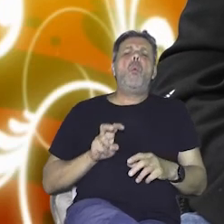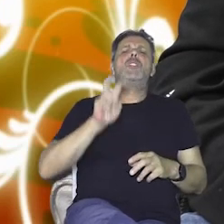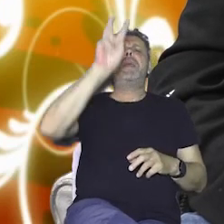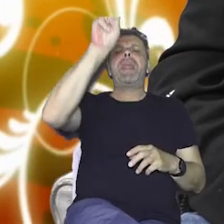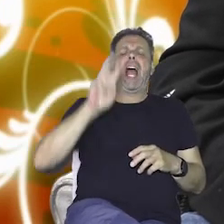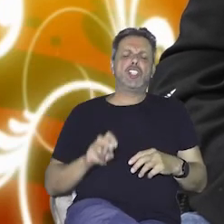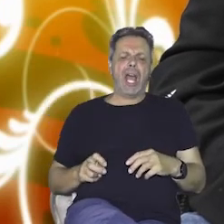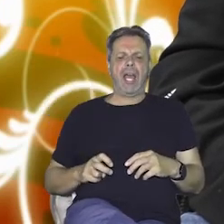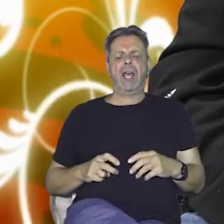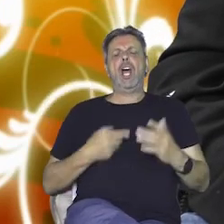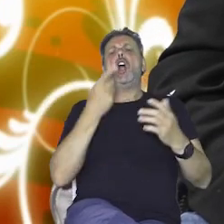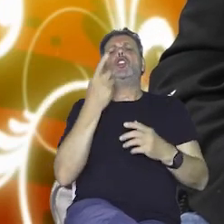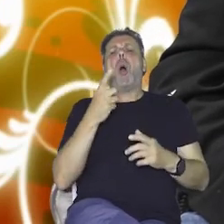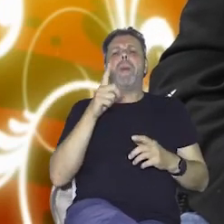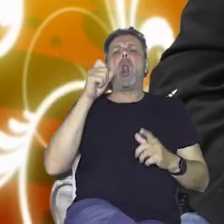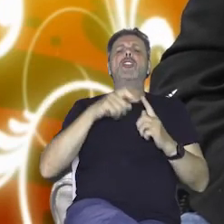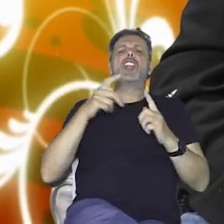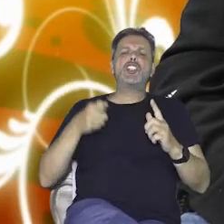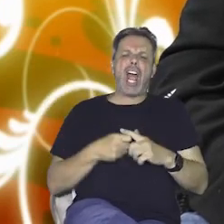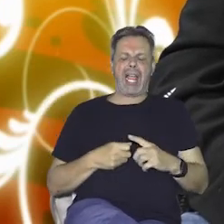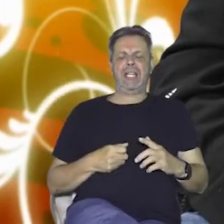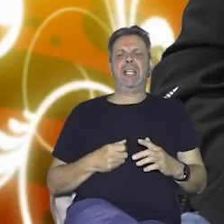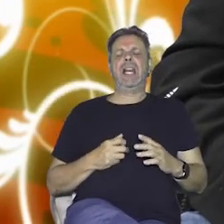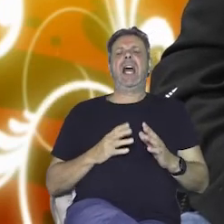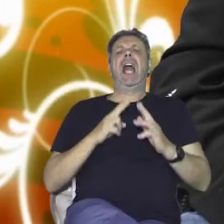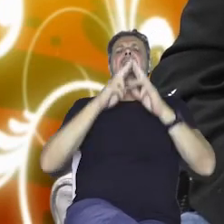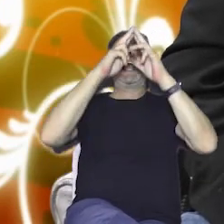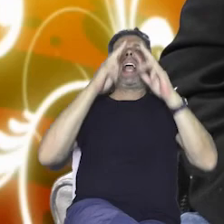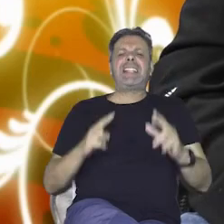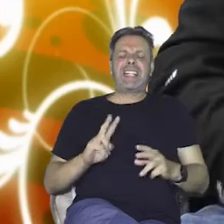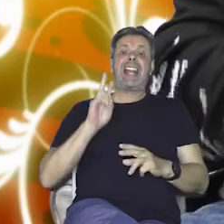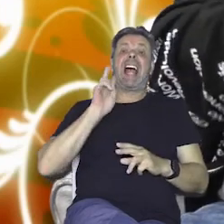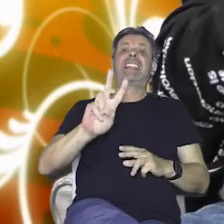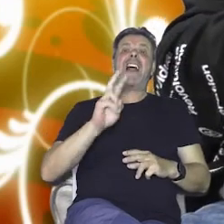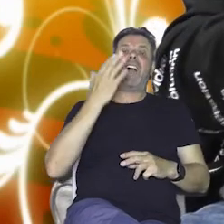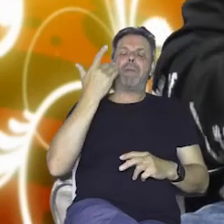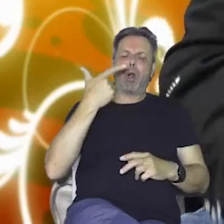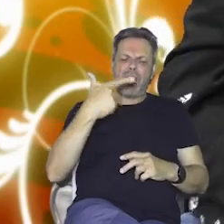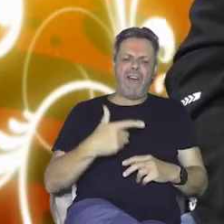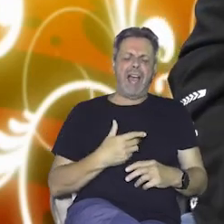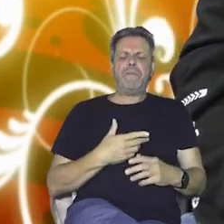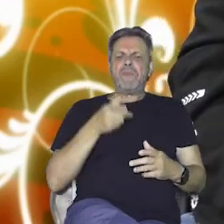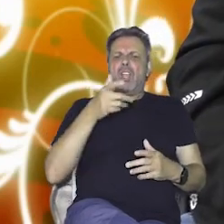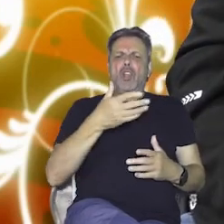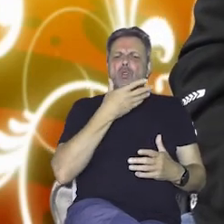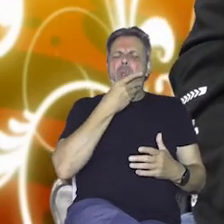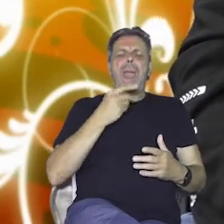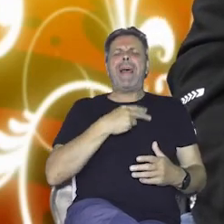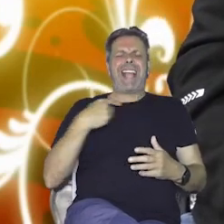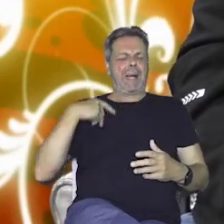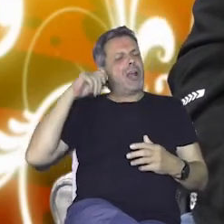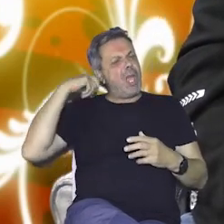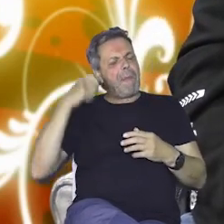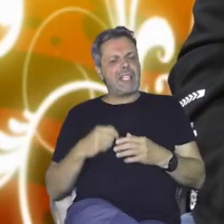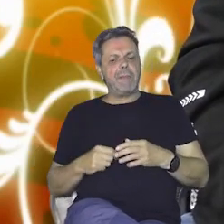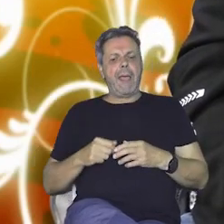sa Lotrščaka, Kaptolskoj katedrali, Tramvaj broj 2, tak lijepe ona neke zagrebačke pjesme